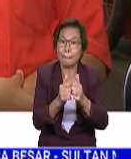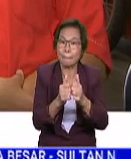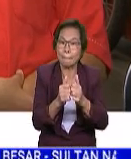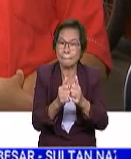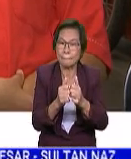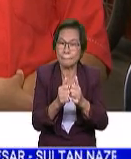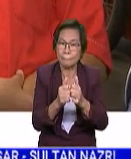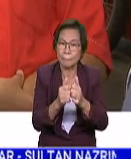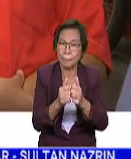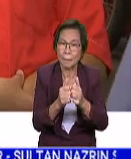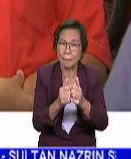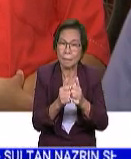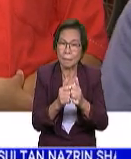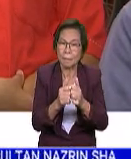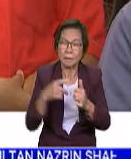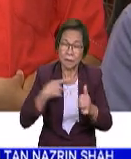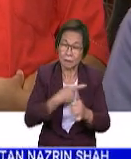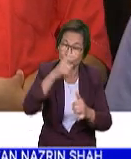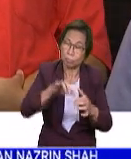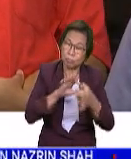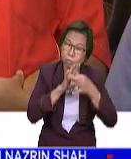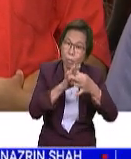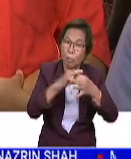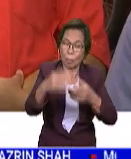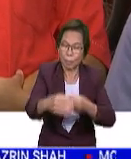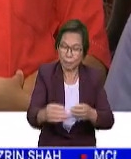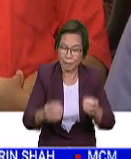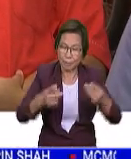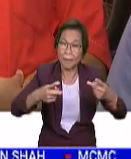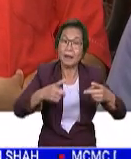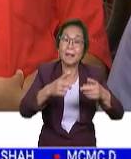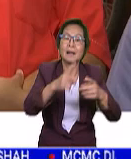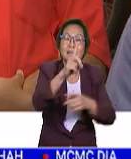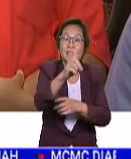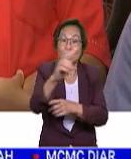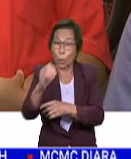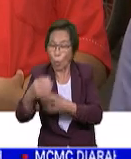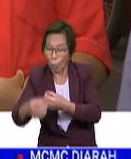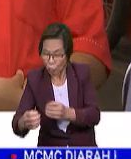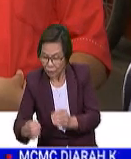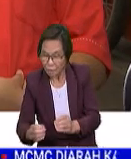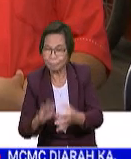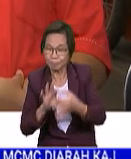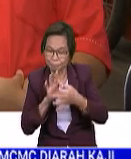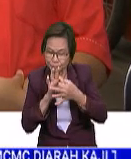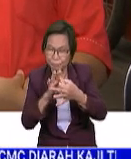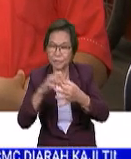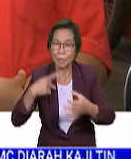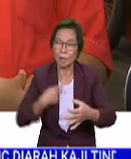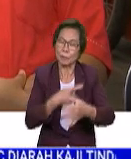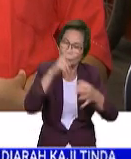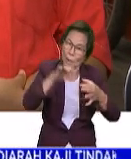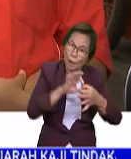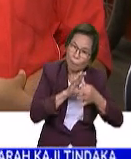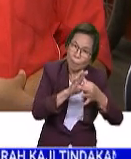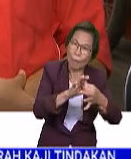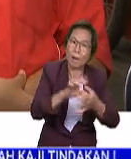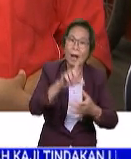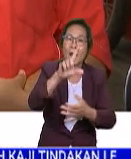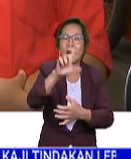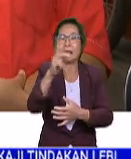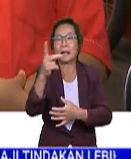dengan pihak pejabat daerah ked kena dengan lembaga kemajuan ikan